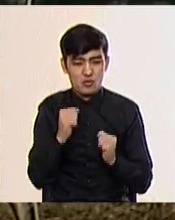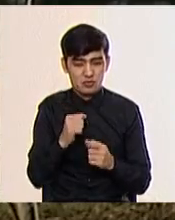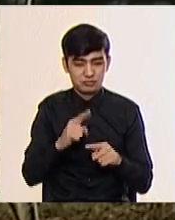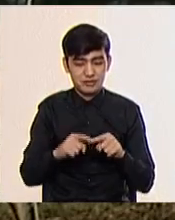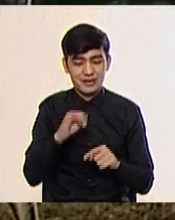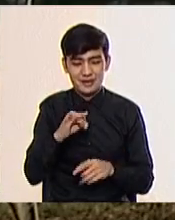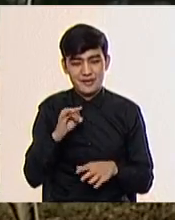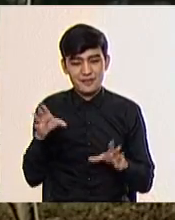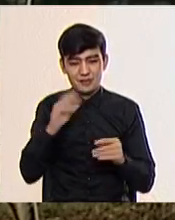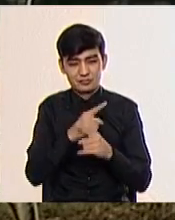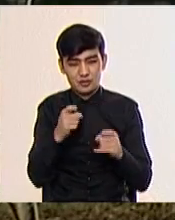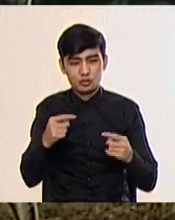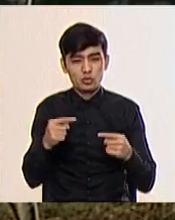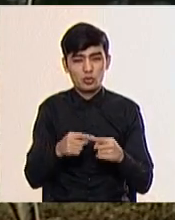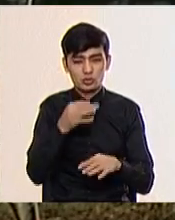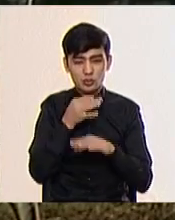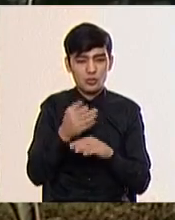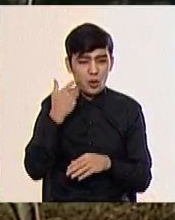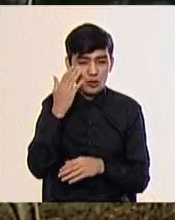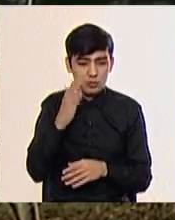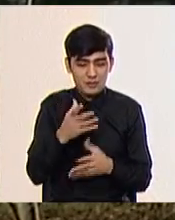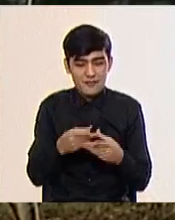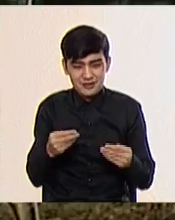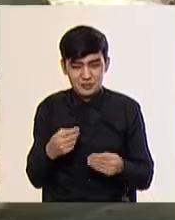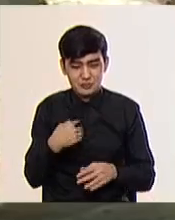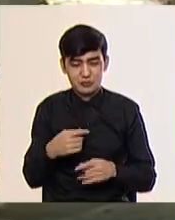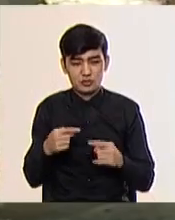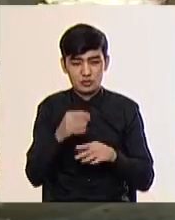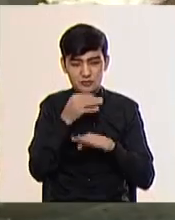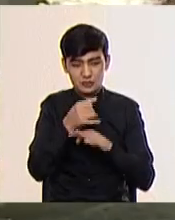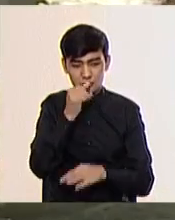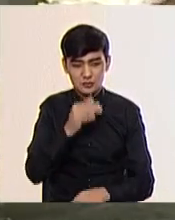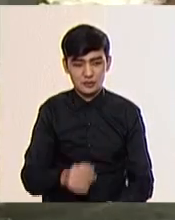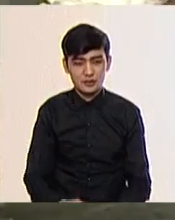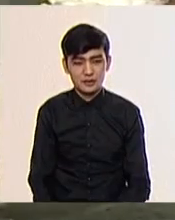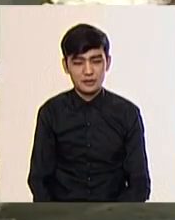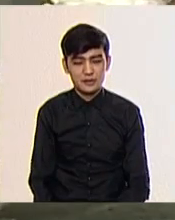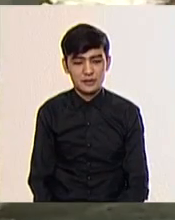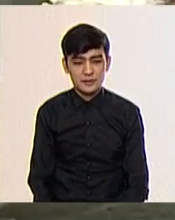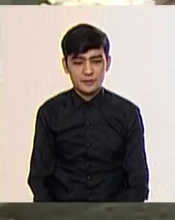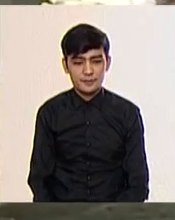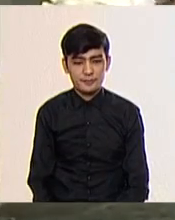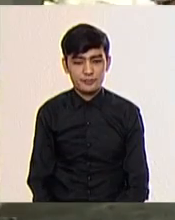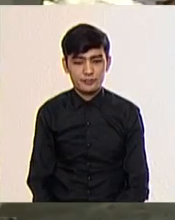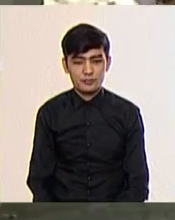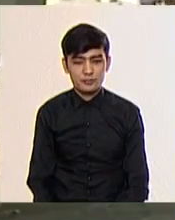Метеорологи признаются, пока точно назвать сроки прихода весны не могут. Нина Шапо, Елена Досова, Информбюро, Костанай.